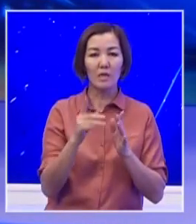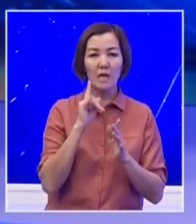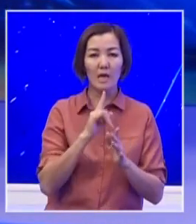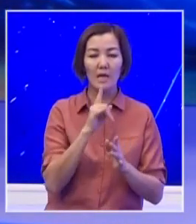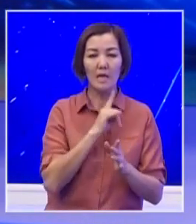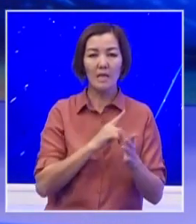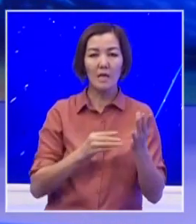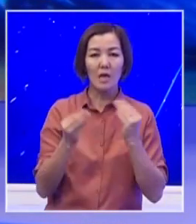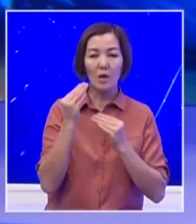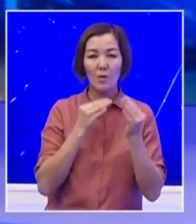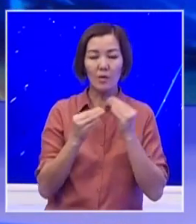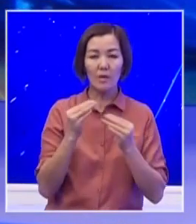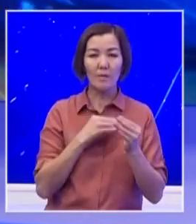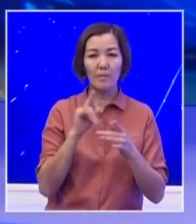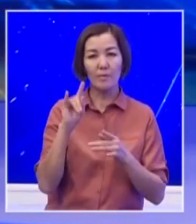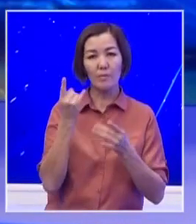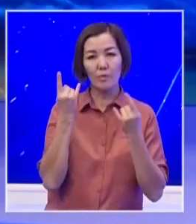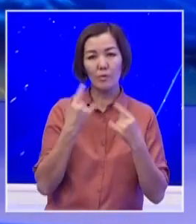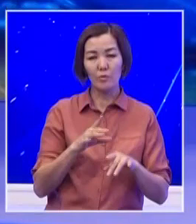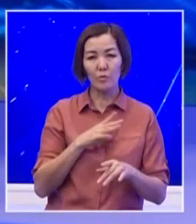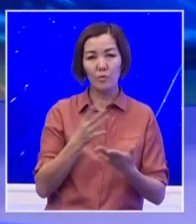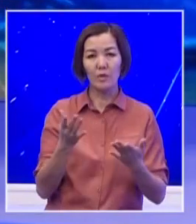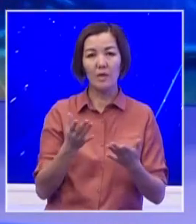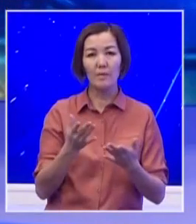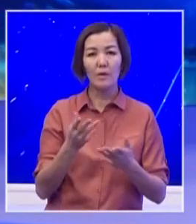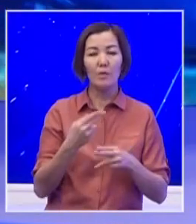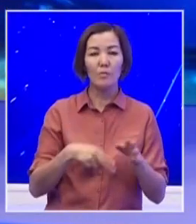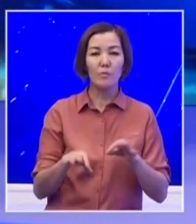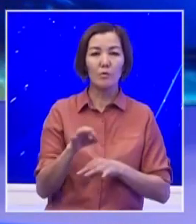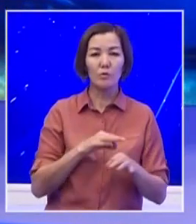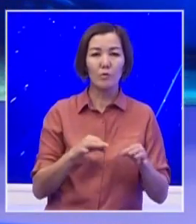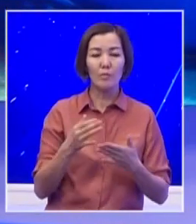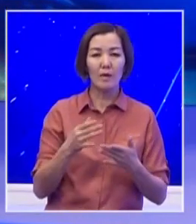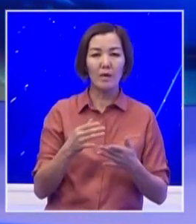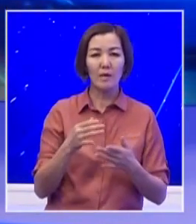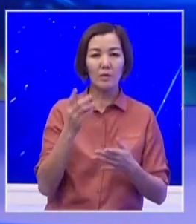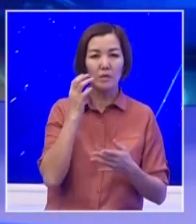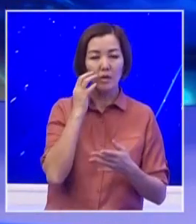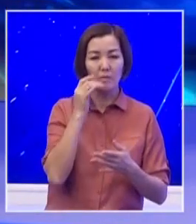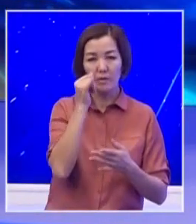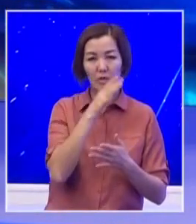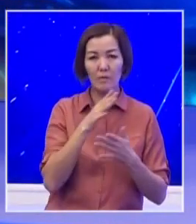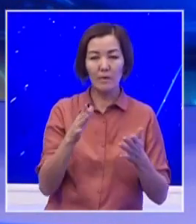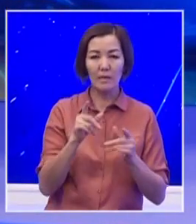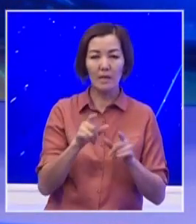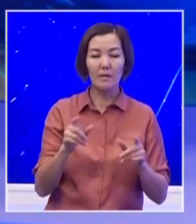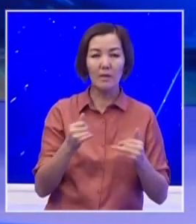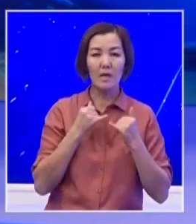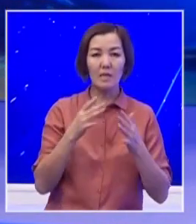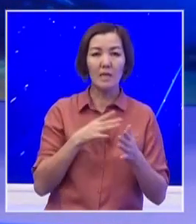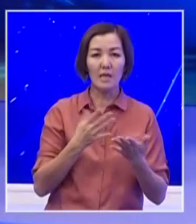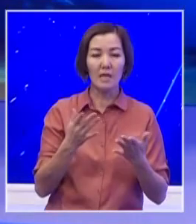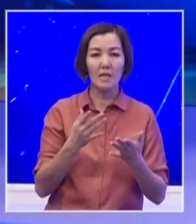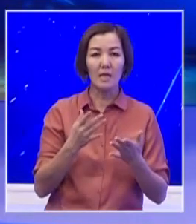ана атанды. Ол аңсаған сәби бағдарламасы аясында жүзеге асты. Бұл жоба бедеулік диагнозы қойылған пациенттерге арналған.